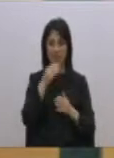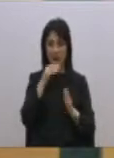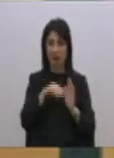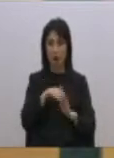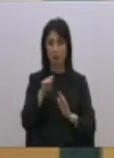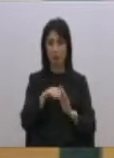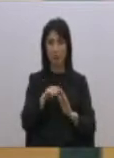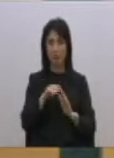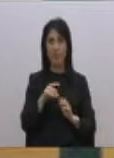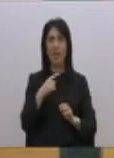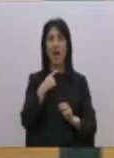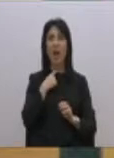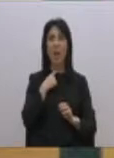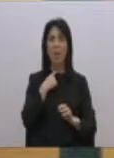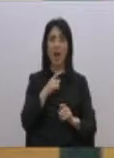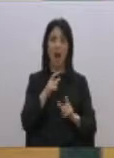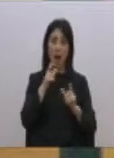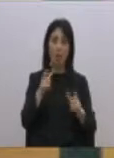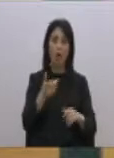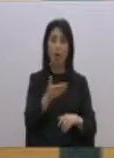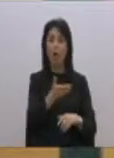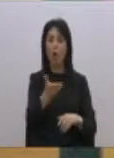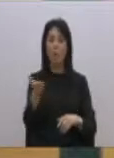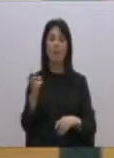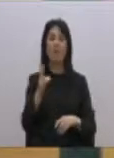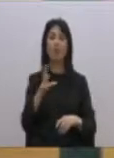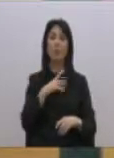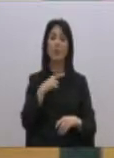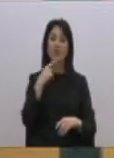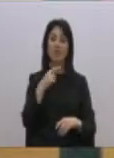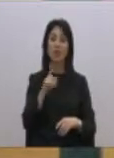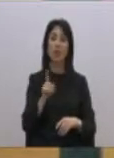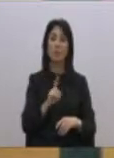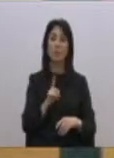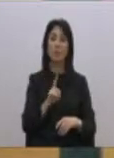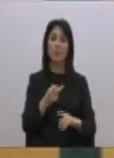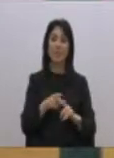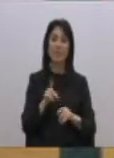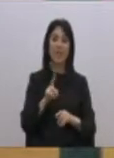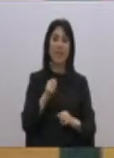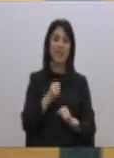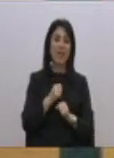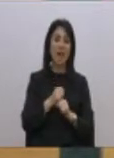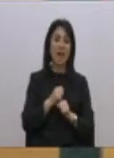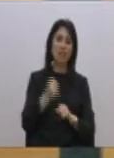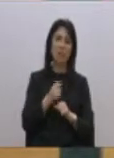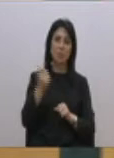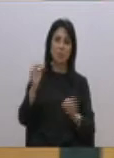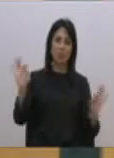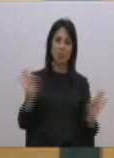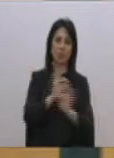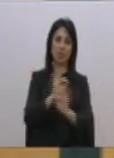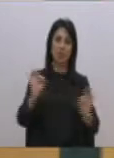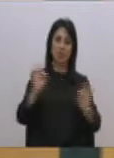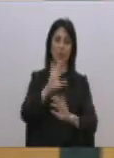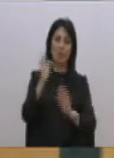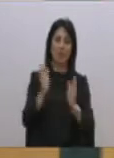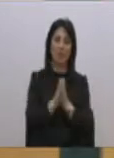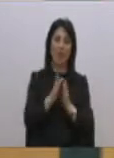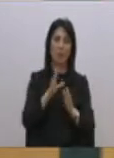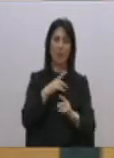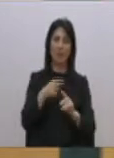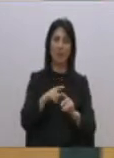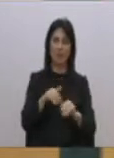გაუმჯობების, ხმა თუ ამოიღეთ რომელიმე თქვენგანმა და თქვით, რომ ის, რასაც აკეთებდა ბატონი გვარამით, ხდებოდა ეს ყველაფერი,